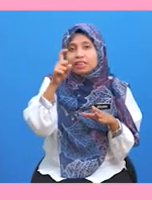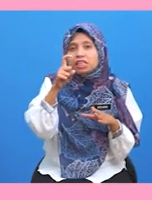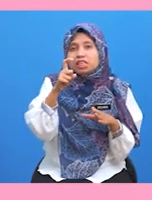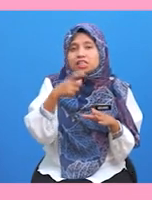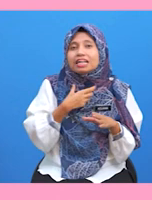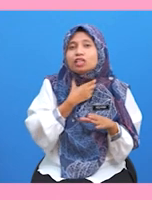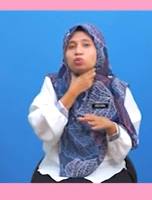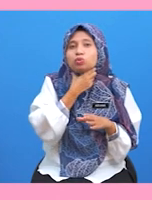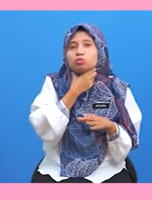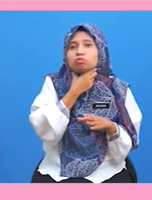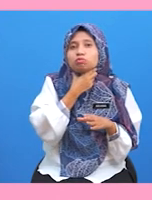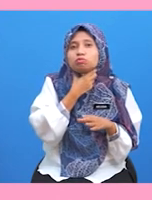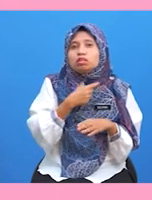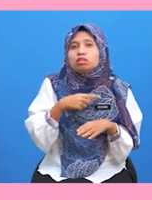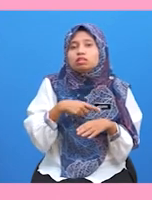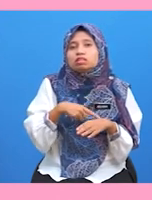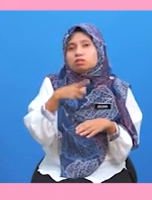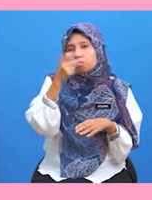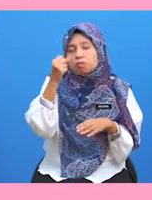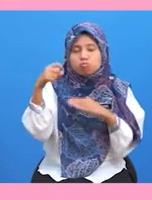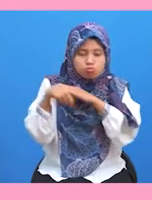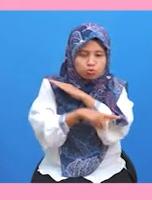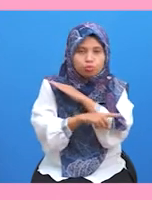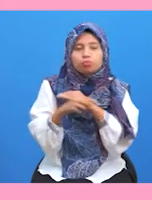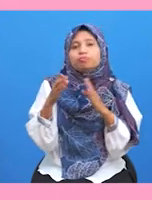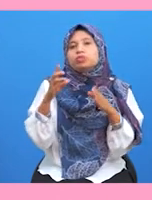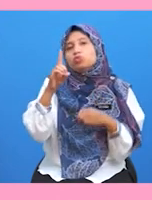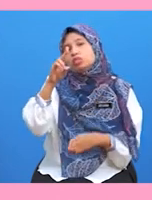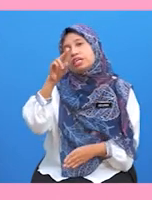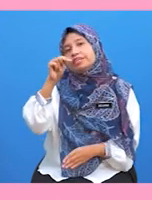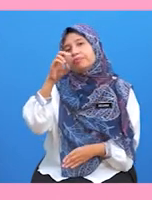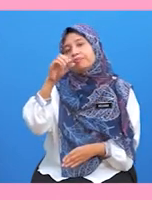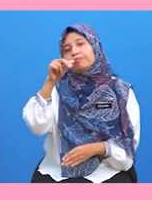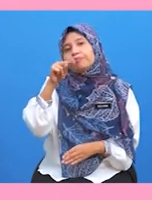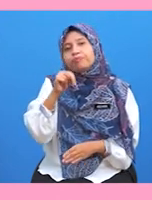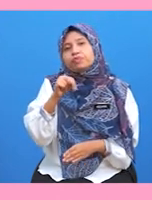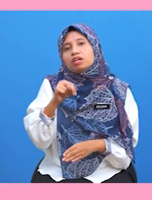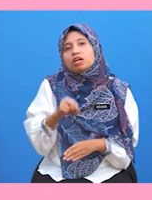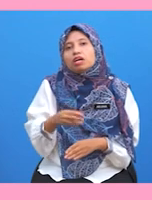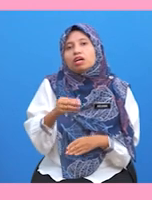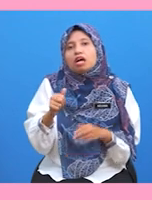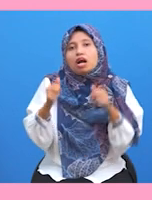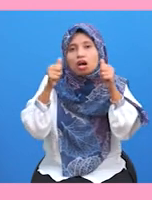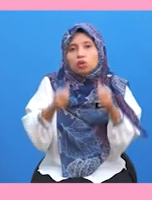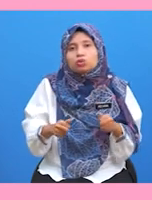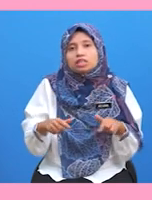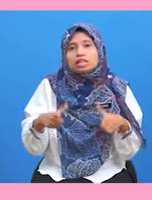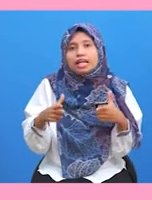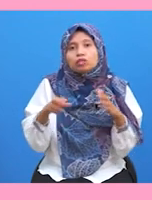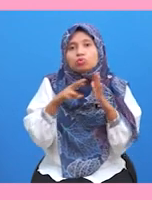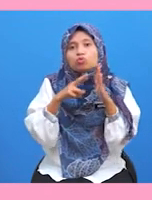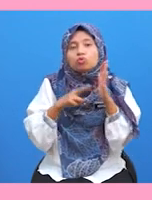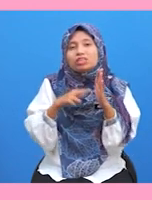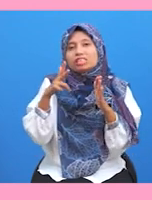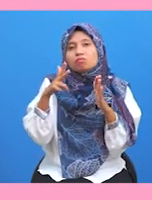hukuman gantung hingga mati setelah didapati bersalah. Manakala, anggota kumpulan Rukun 13 yang